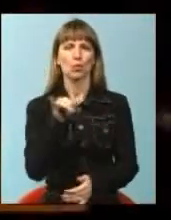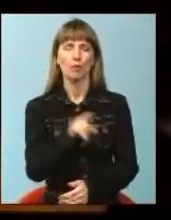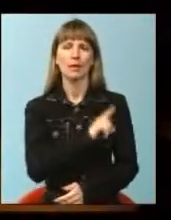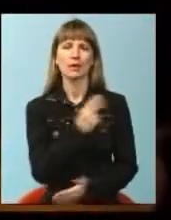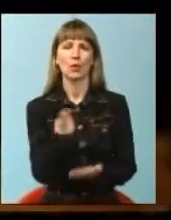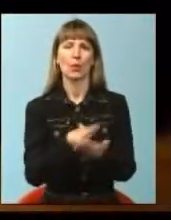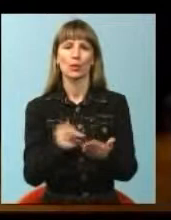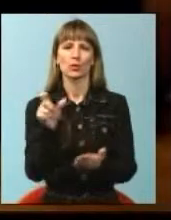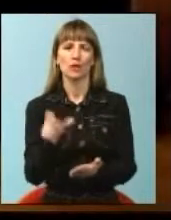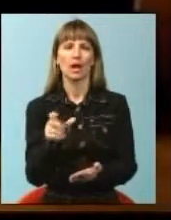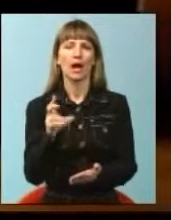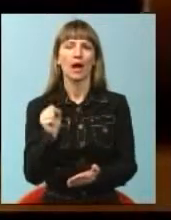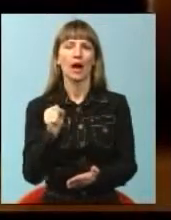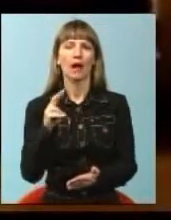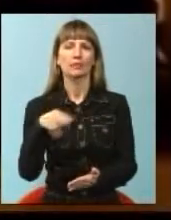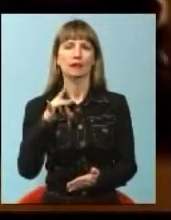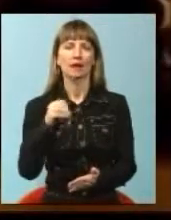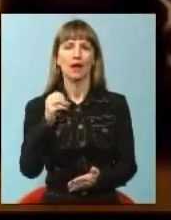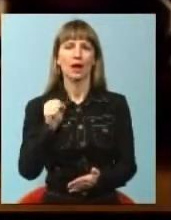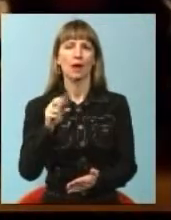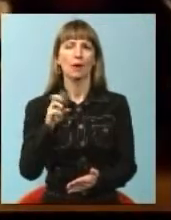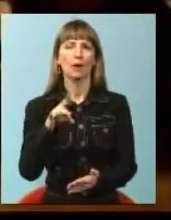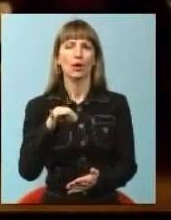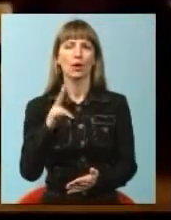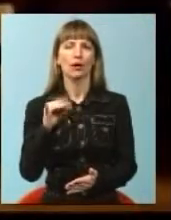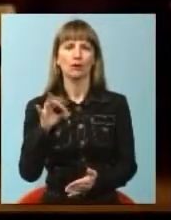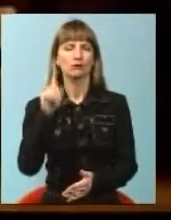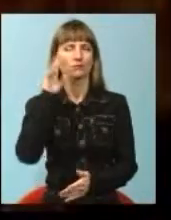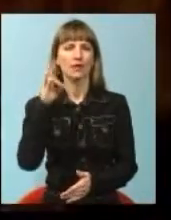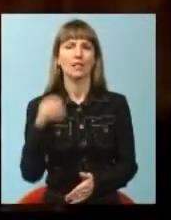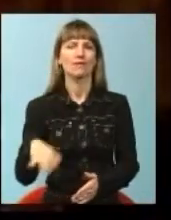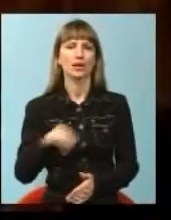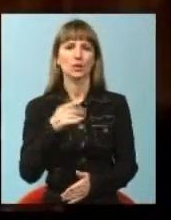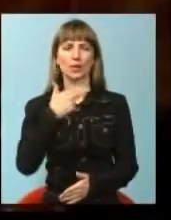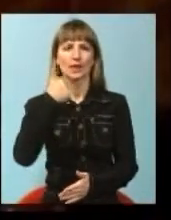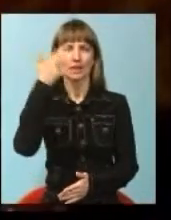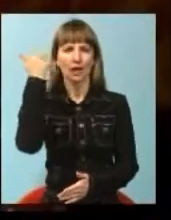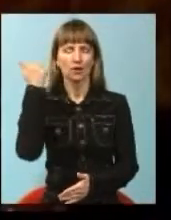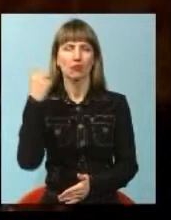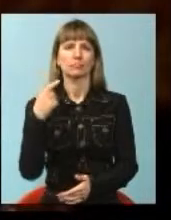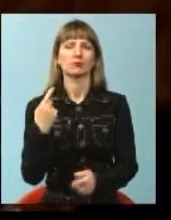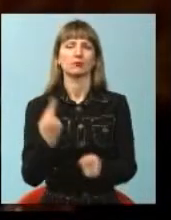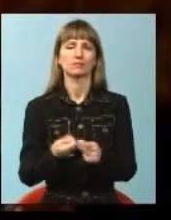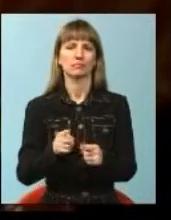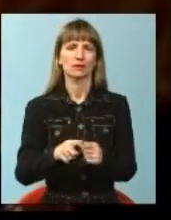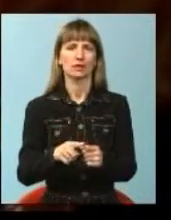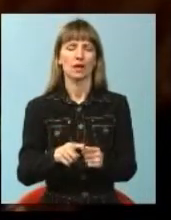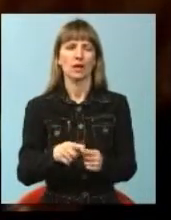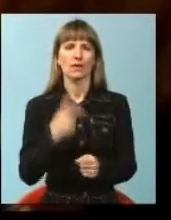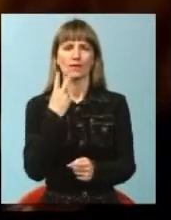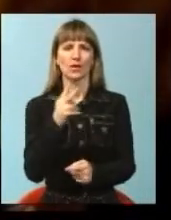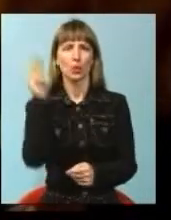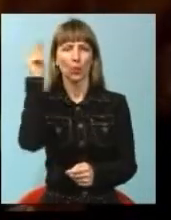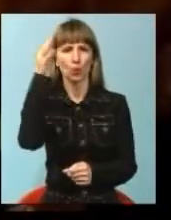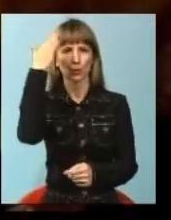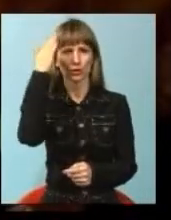майстерні художника Андреа Вероккіо, знаменитого на всю Італію. Оцінивши здібності учня, Андреа